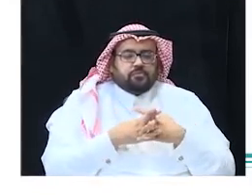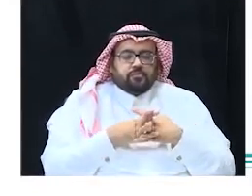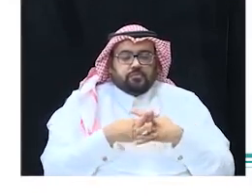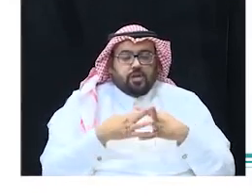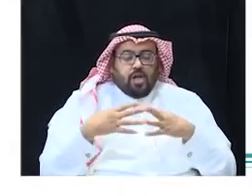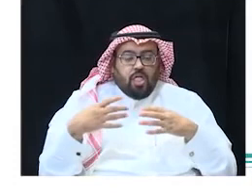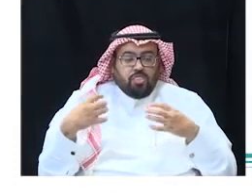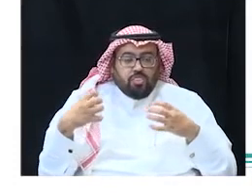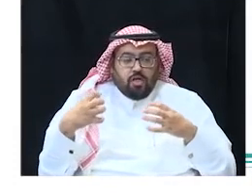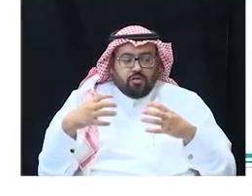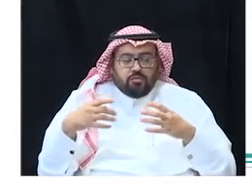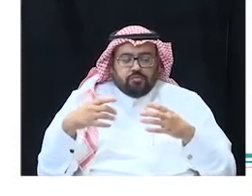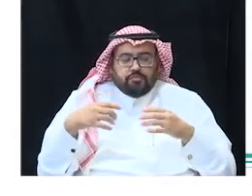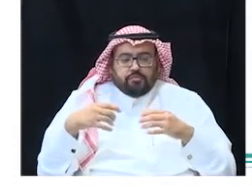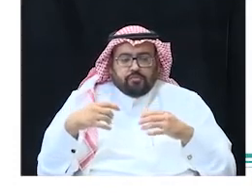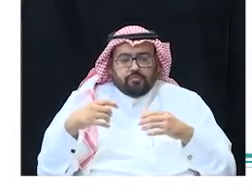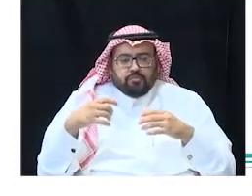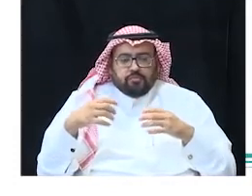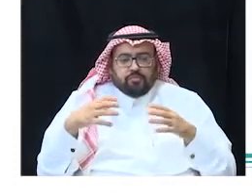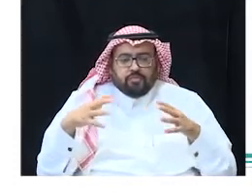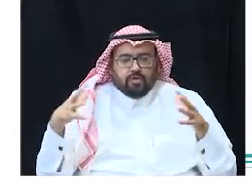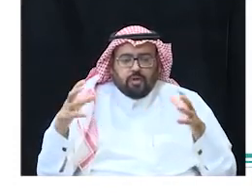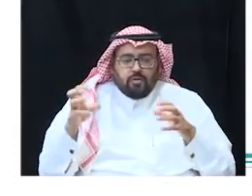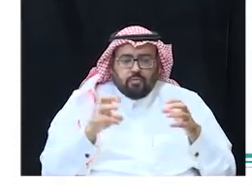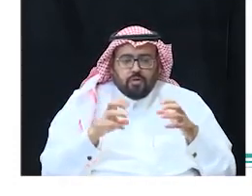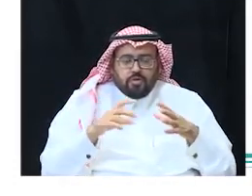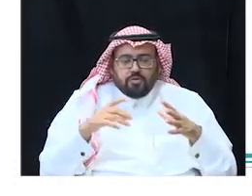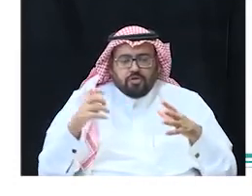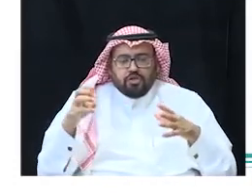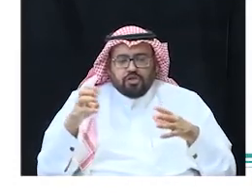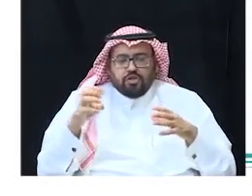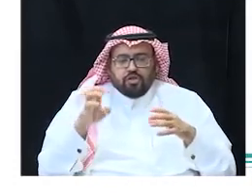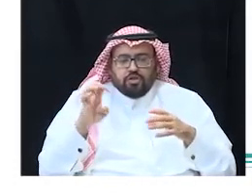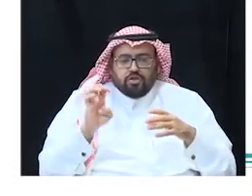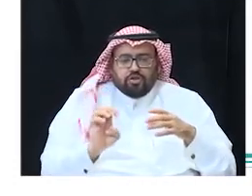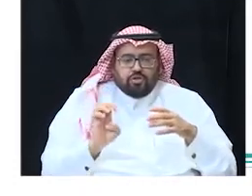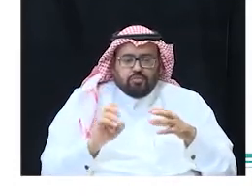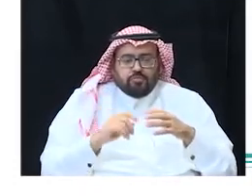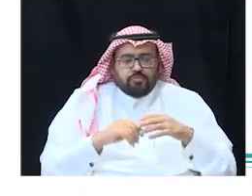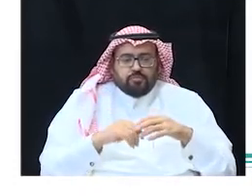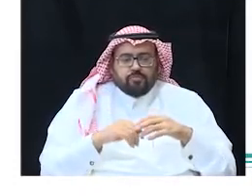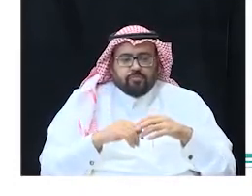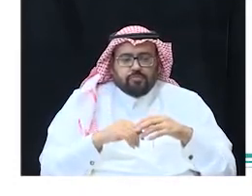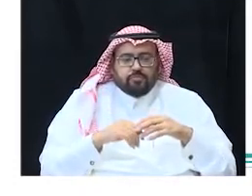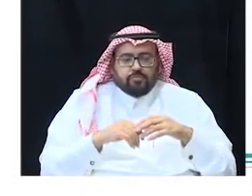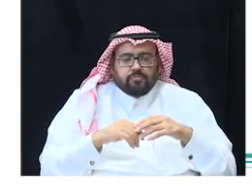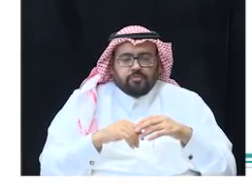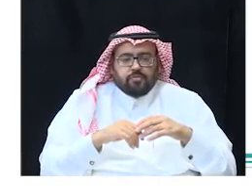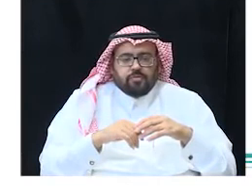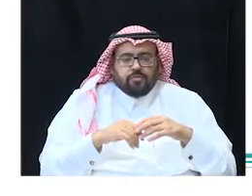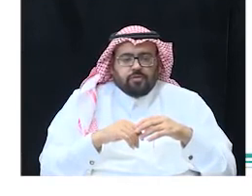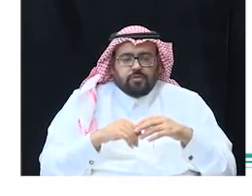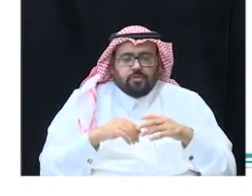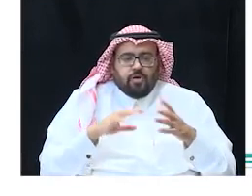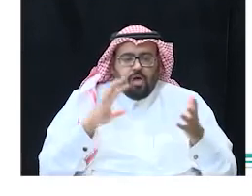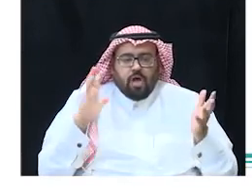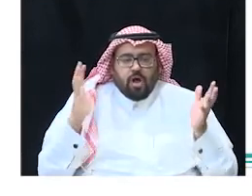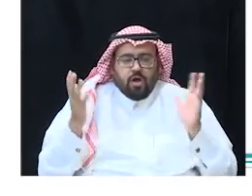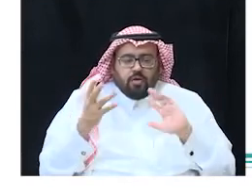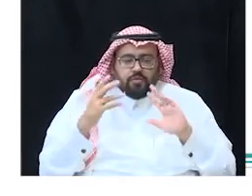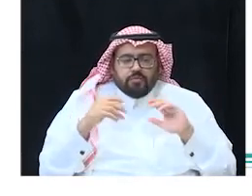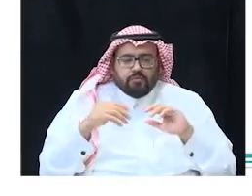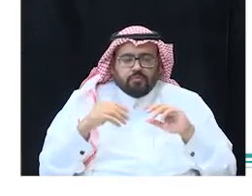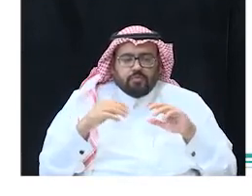كوكبنا الأرض مغناطيس ضخم مثل أي مغناطيس عادي، له قطب شمالي وقطب جنوبي. هذه